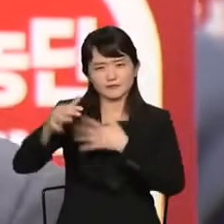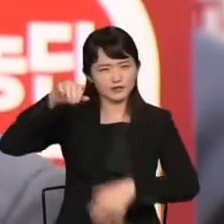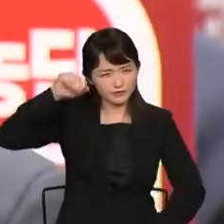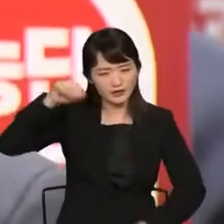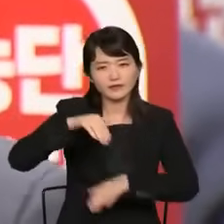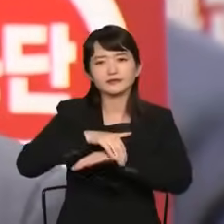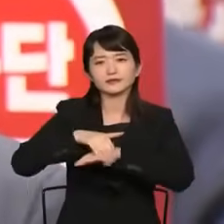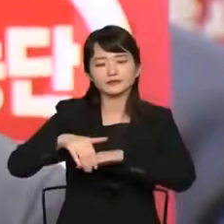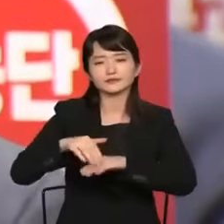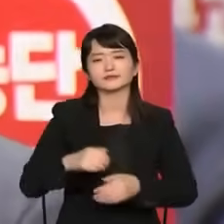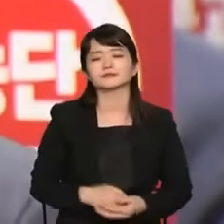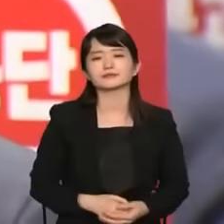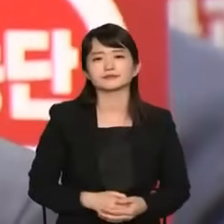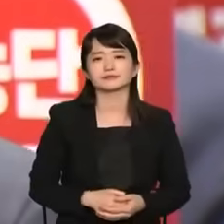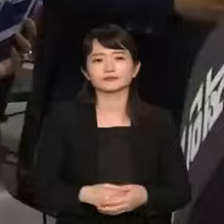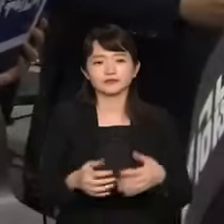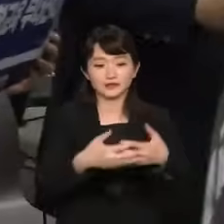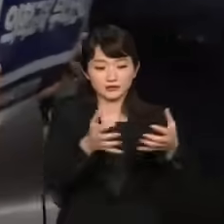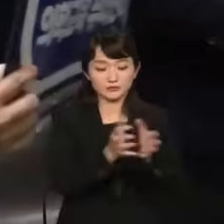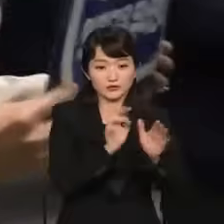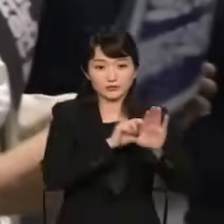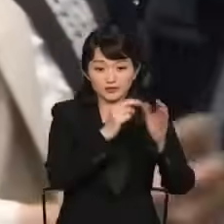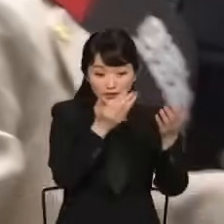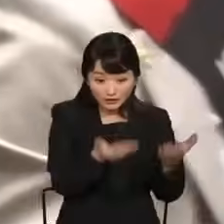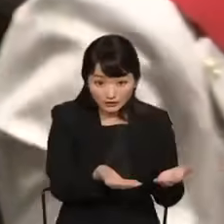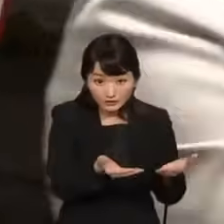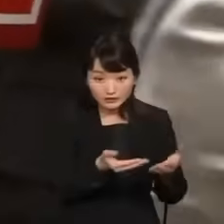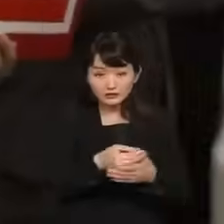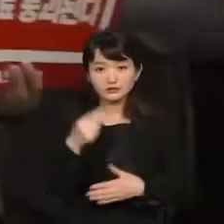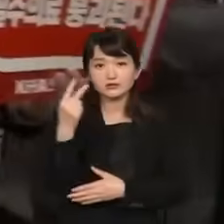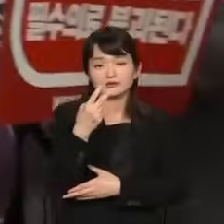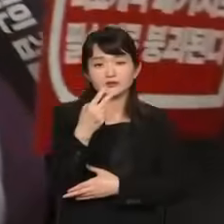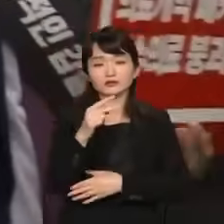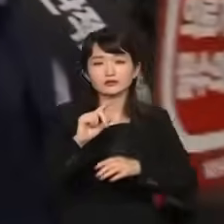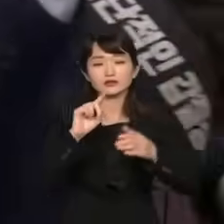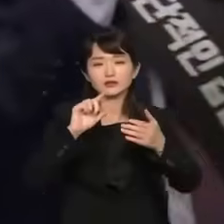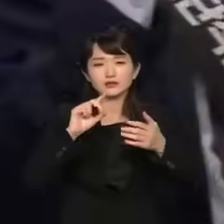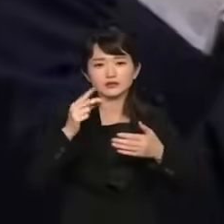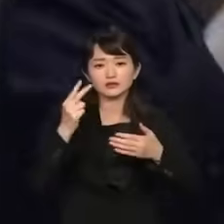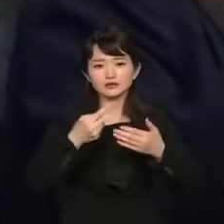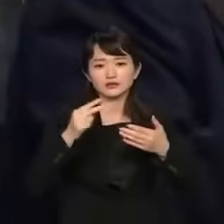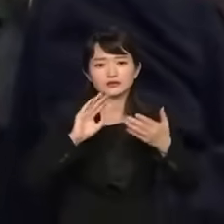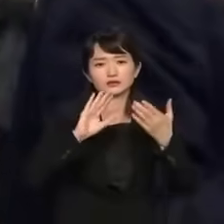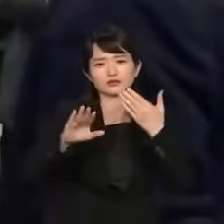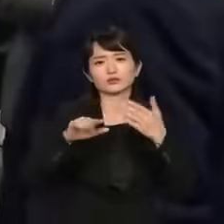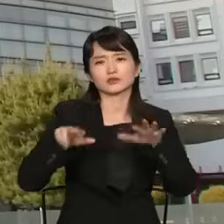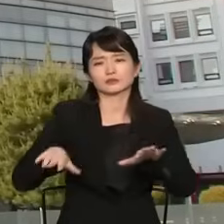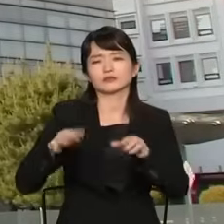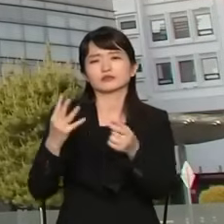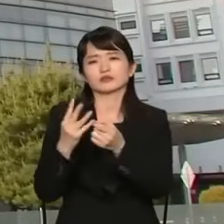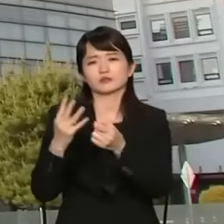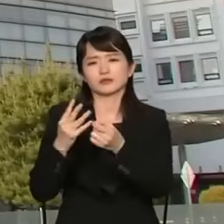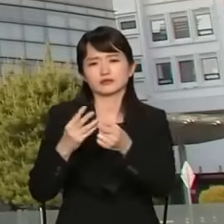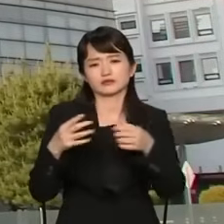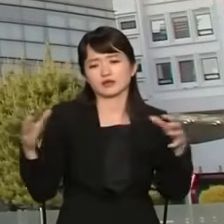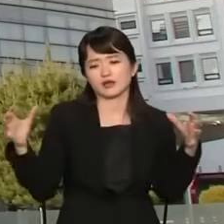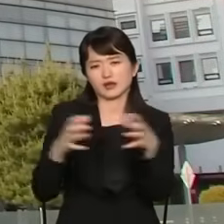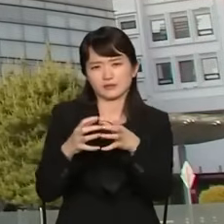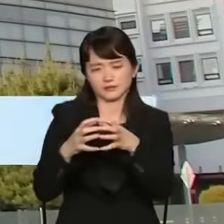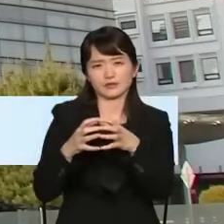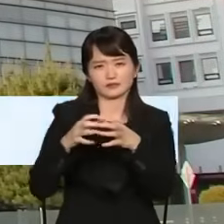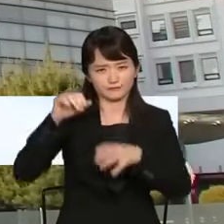밝혔습니다. 실제로 집단 휴진이 이뤄지면 지난 2000년 이후 네 번째 단체 행동이 됩니다. 이 앞서